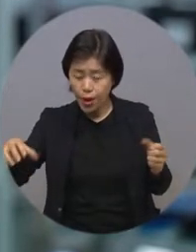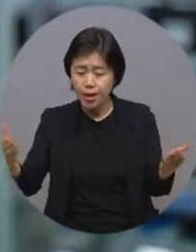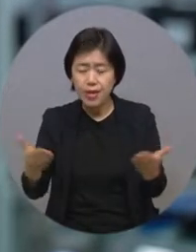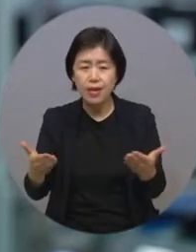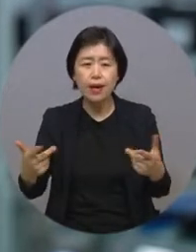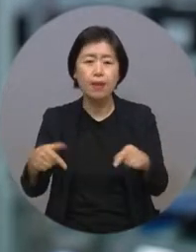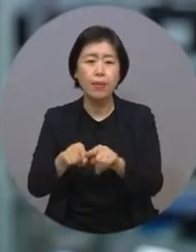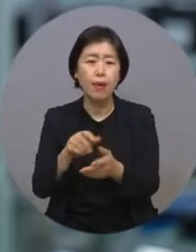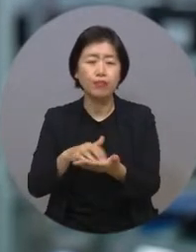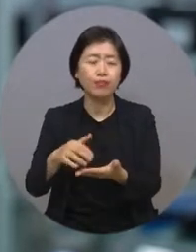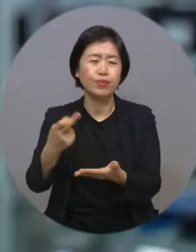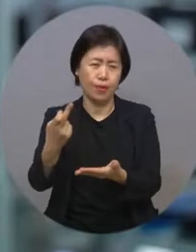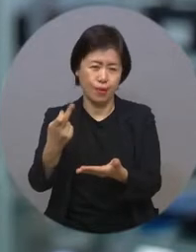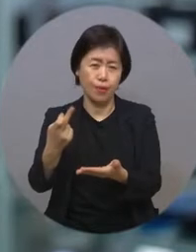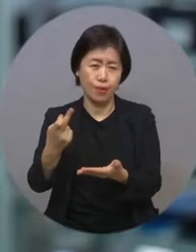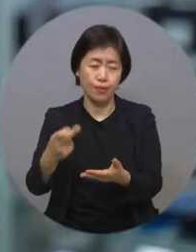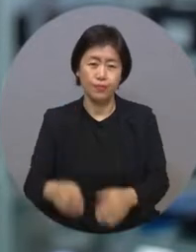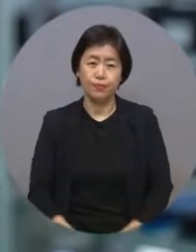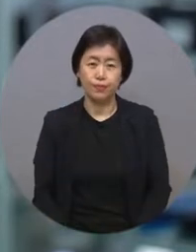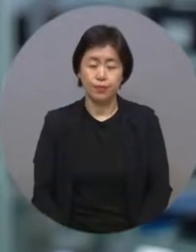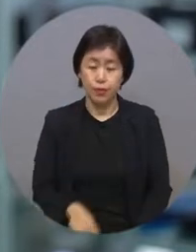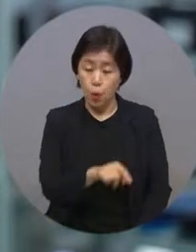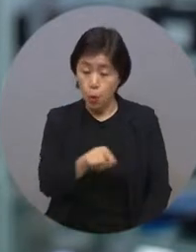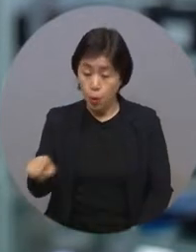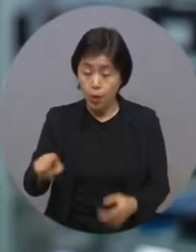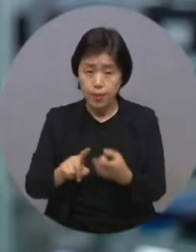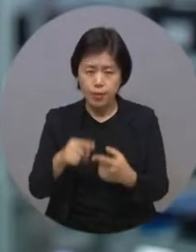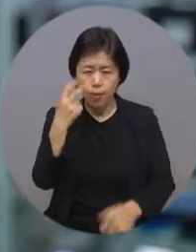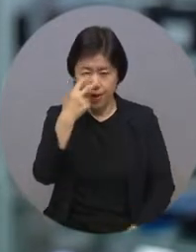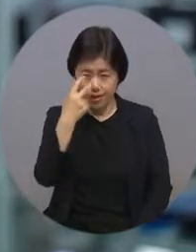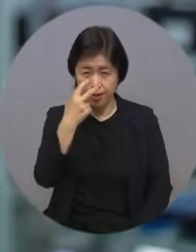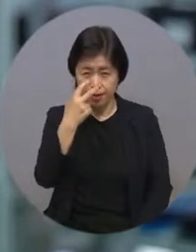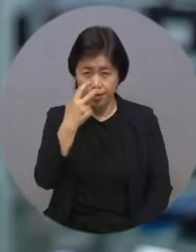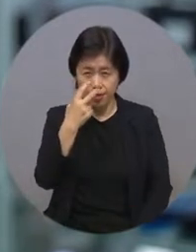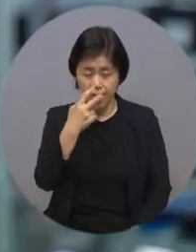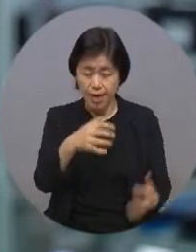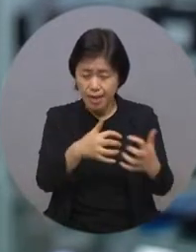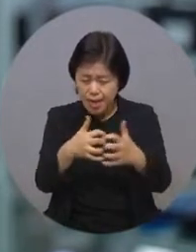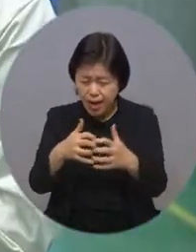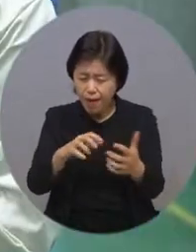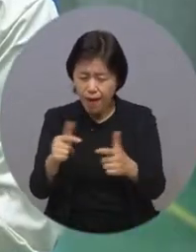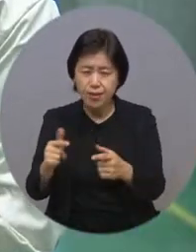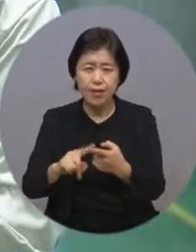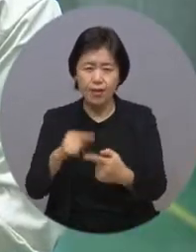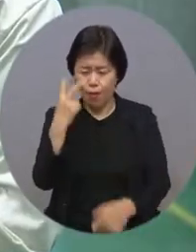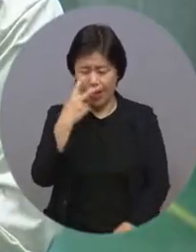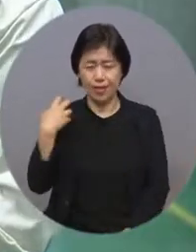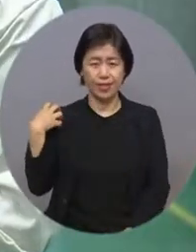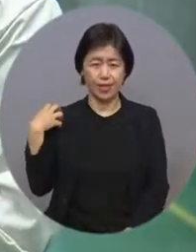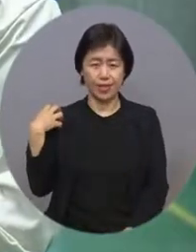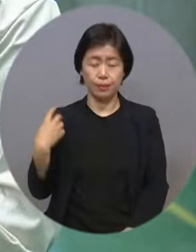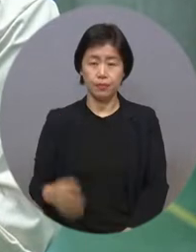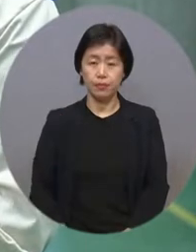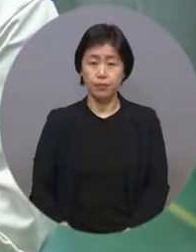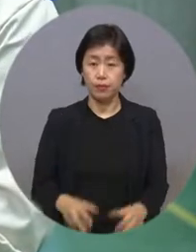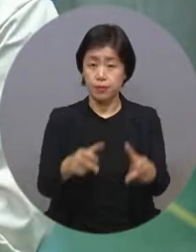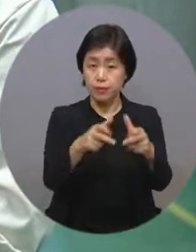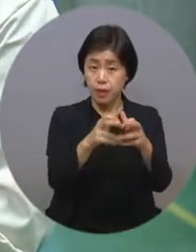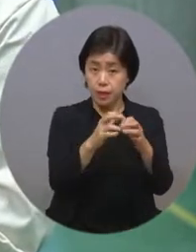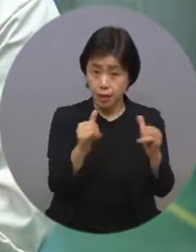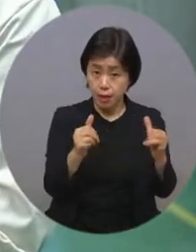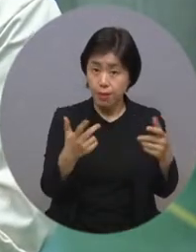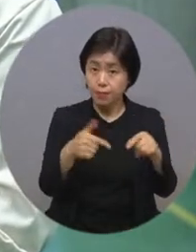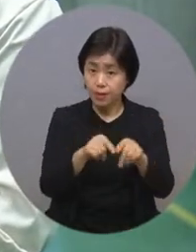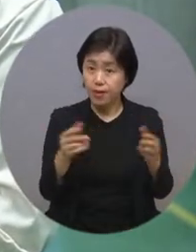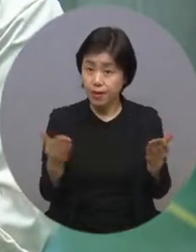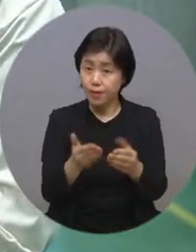직접 관리하고 기종의 이제 기종을 관리하는 역할을 하고 있어요. 그러면 이제 장애 사원분들이랑도 함께